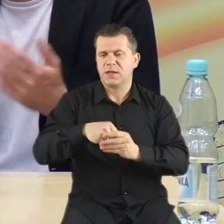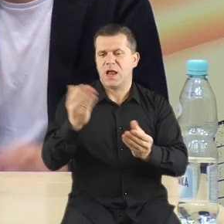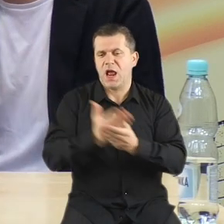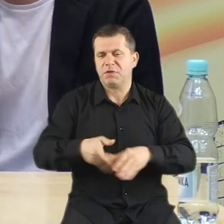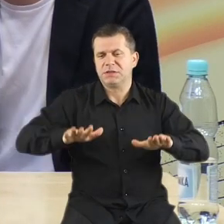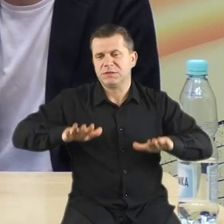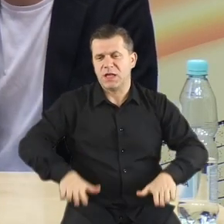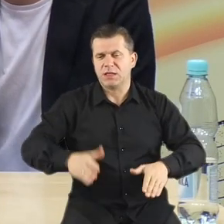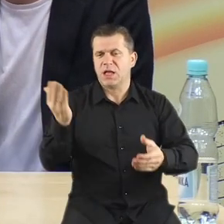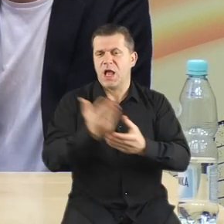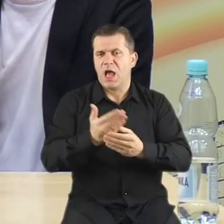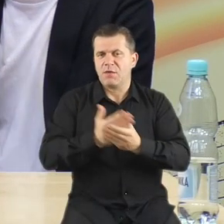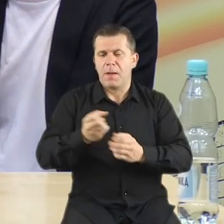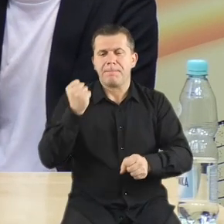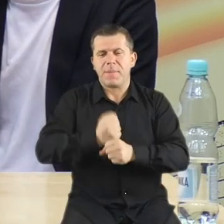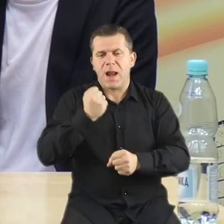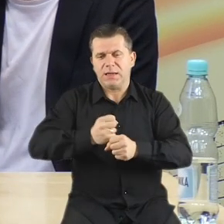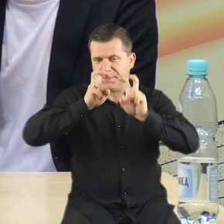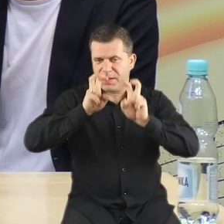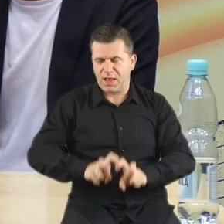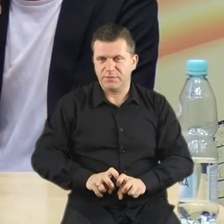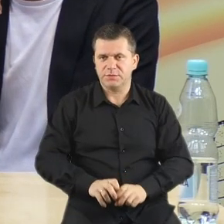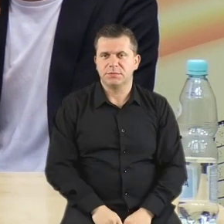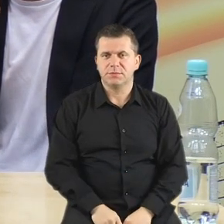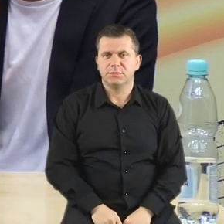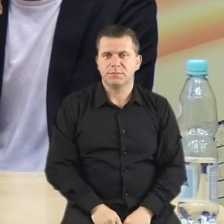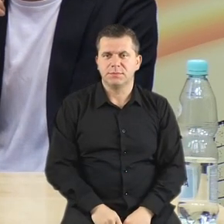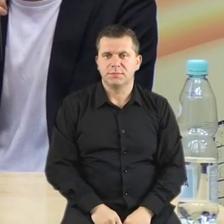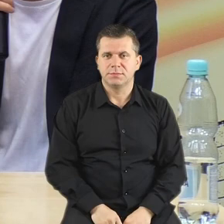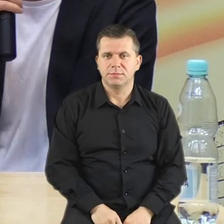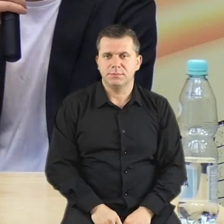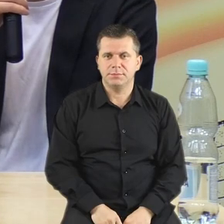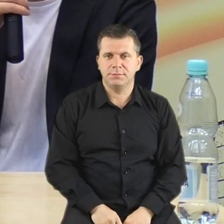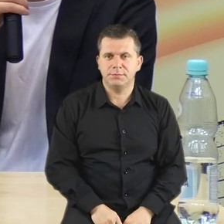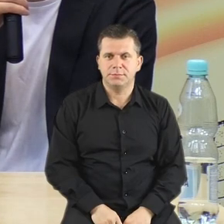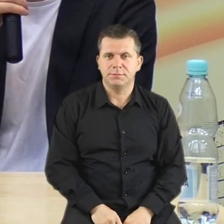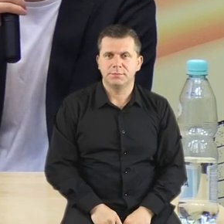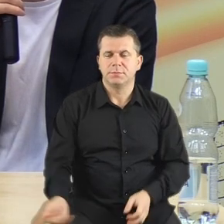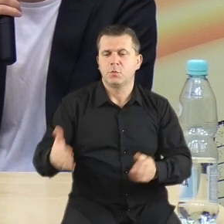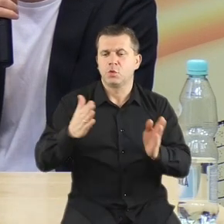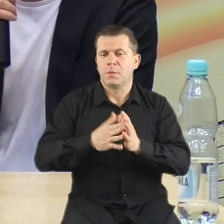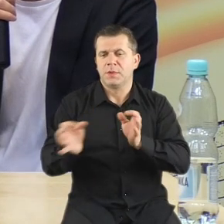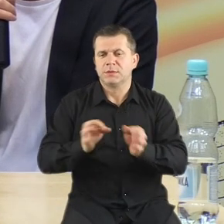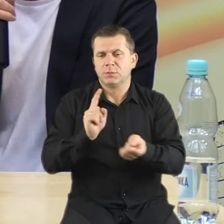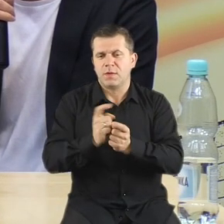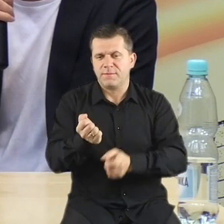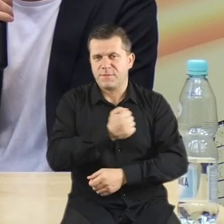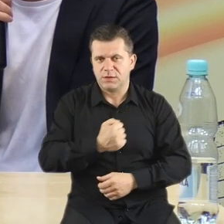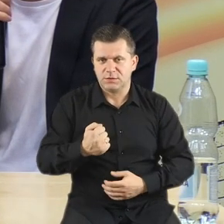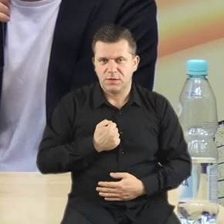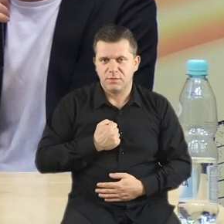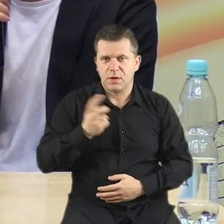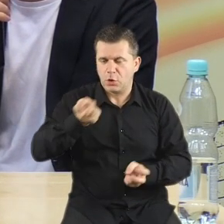siedzenia w tych archiwach. Pracy badawczej. Tak, jedno to było w domu spotkań z historią w Warszawie. Pamiętam, że